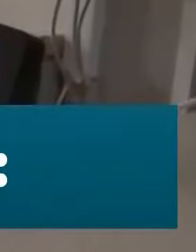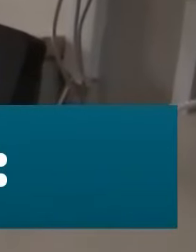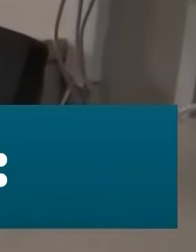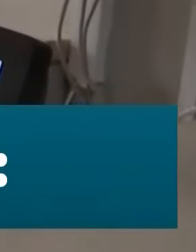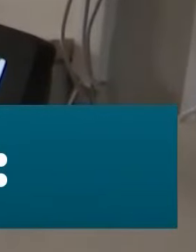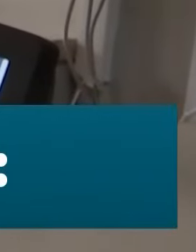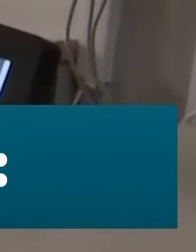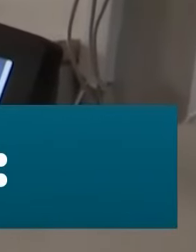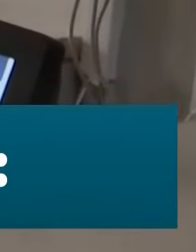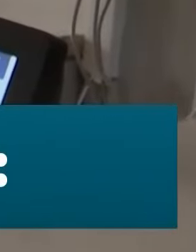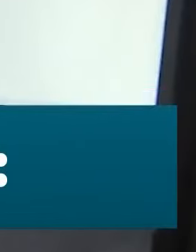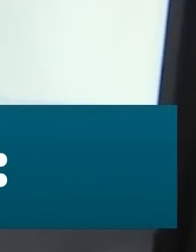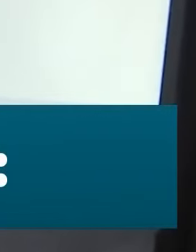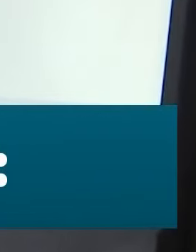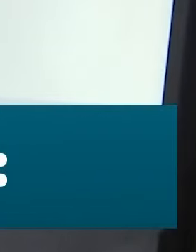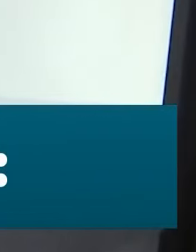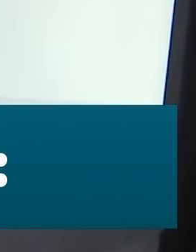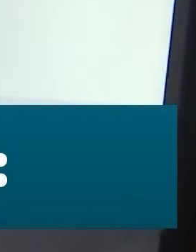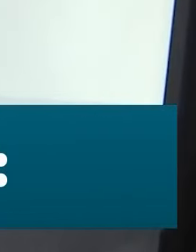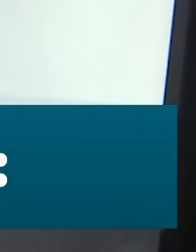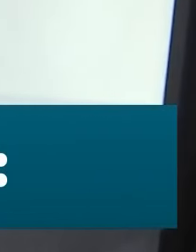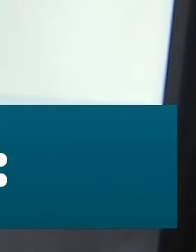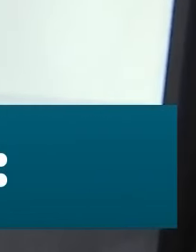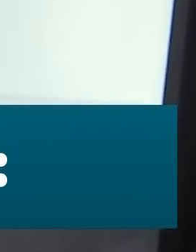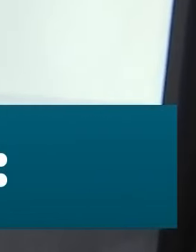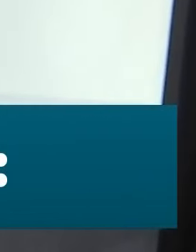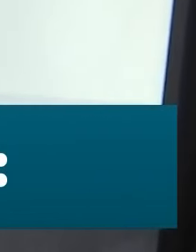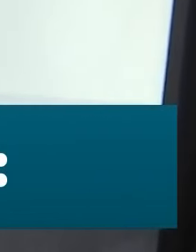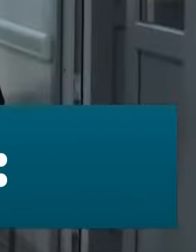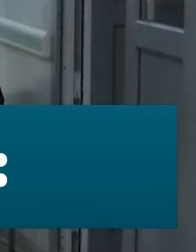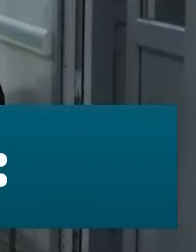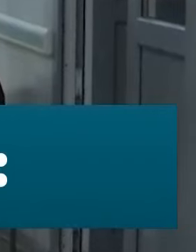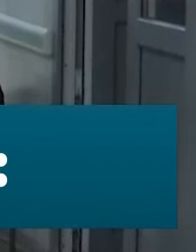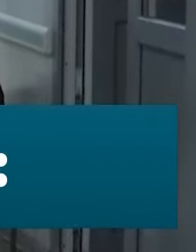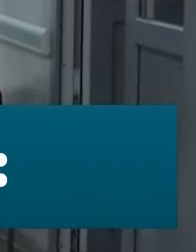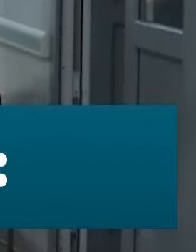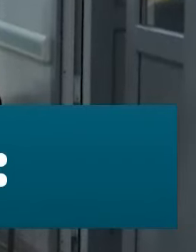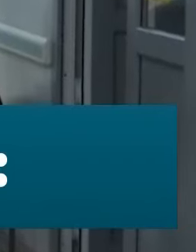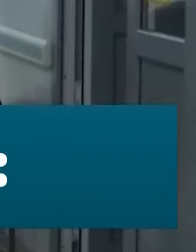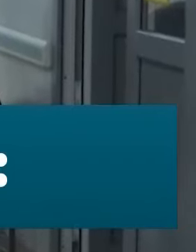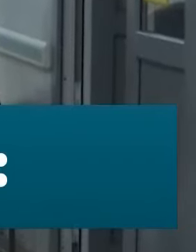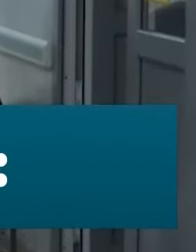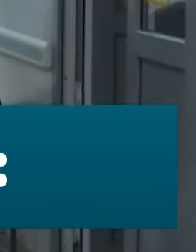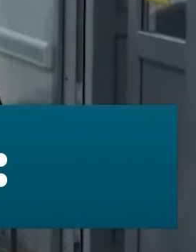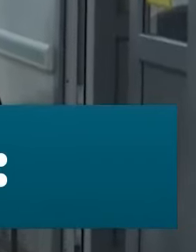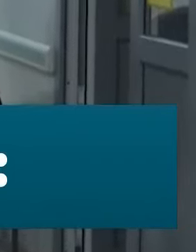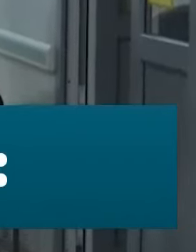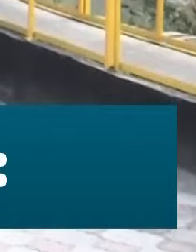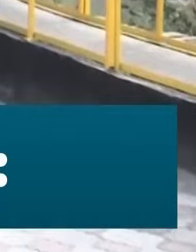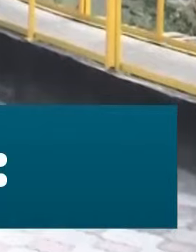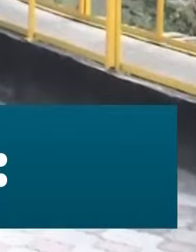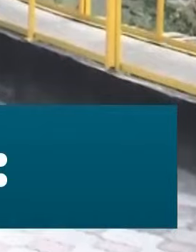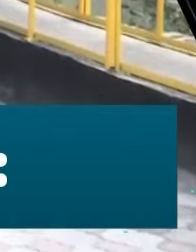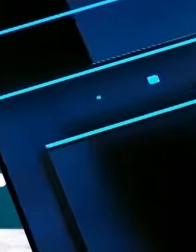10 күннен кейін адам папилломасы вирусына қарсы вакциналау басталады. 11 жастағы қыздарға салынатын екпенің тиімділігі